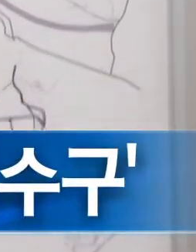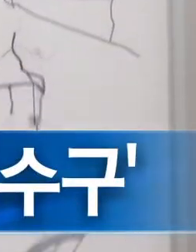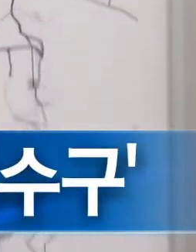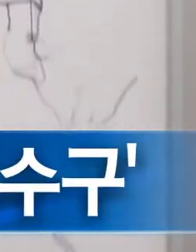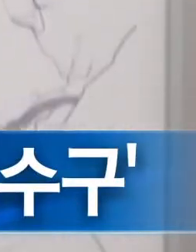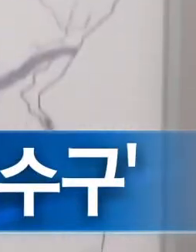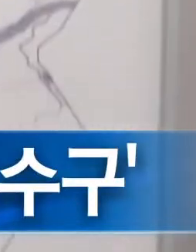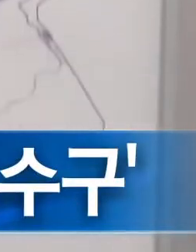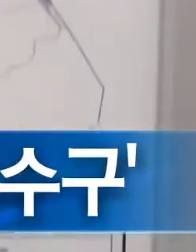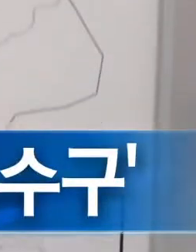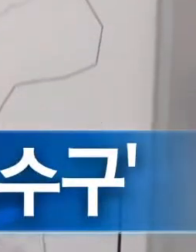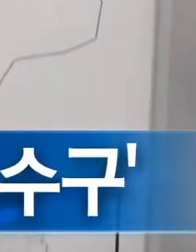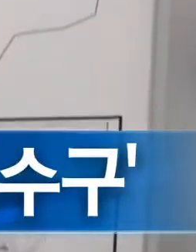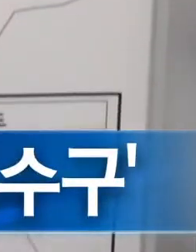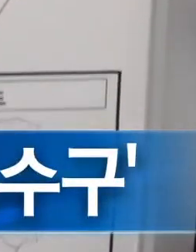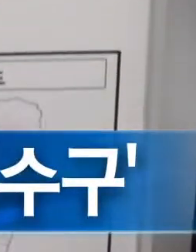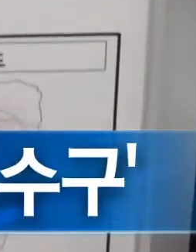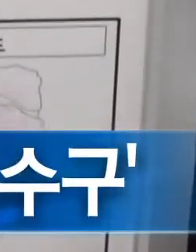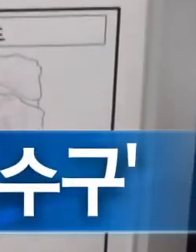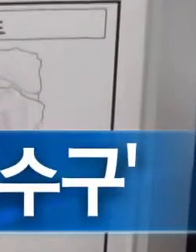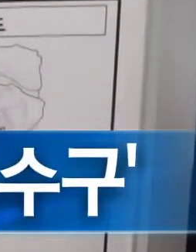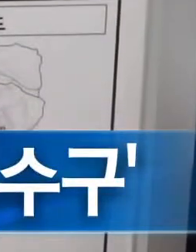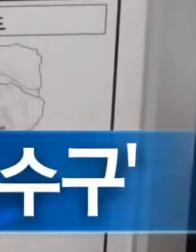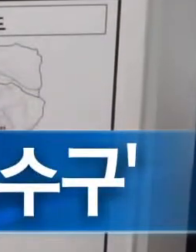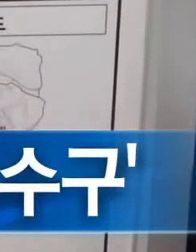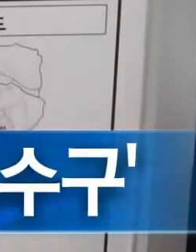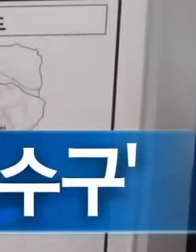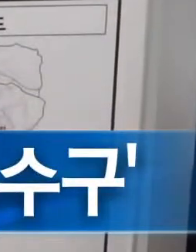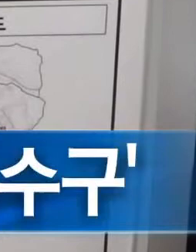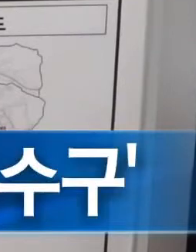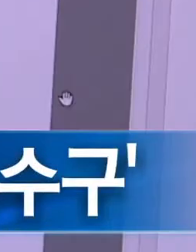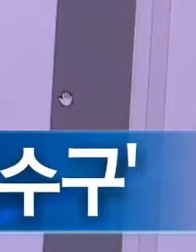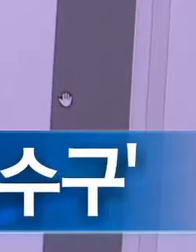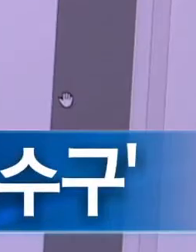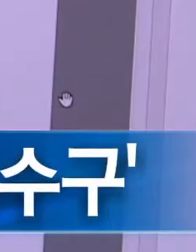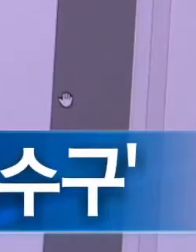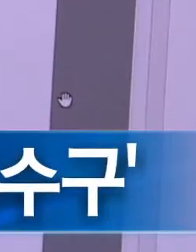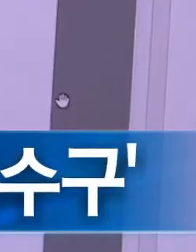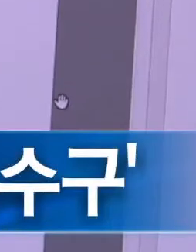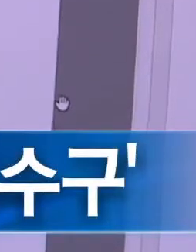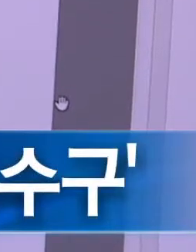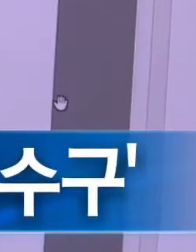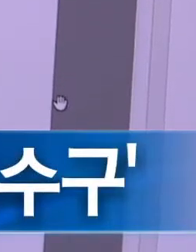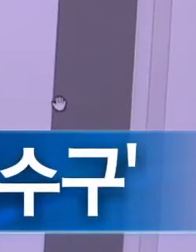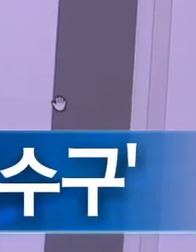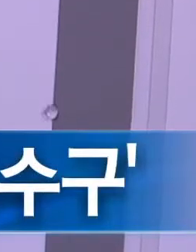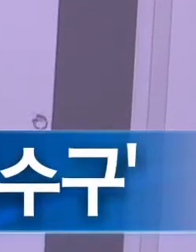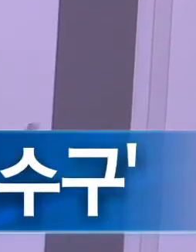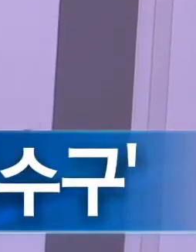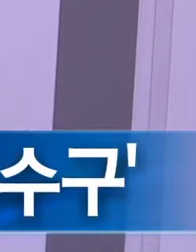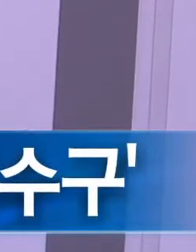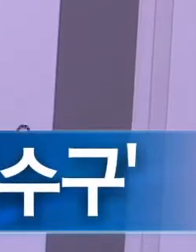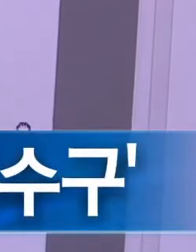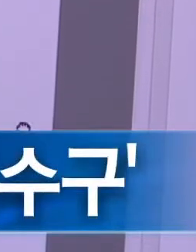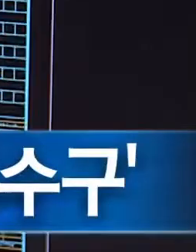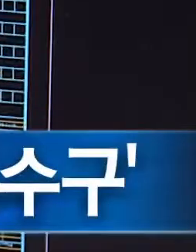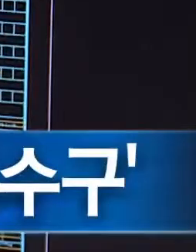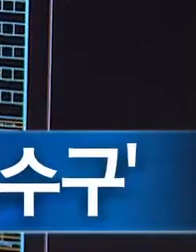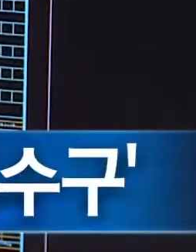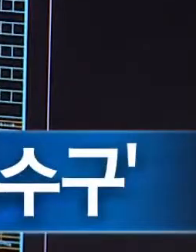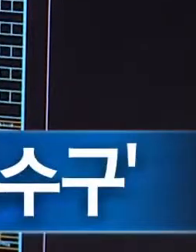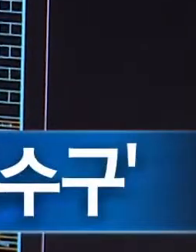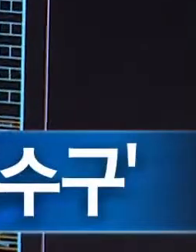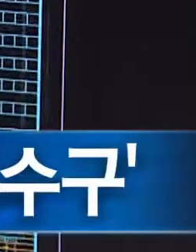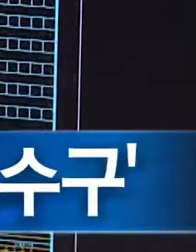선정됐습니다. 서울시는 지난 2013년부터 공공하수도 관리청인 자치구의 하수도 품질 향상을 위해